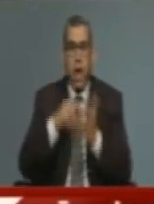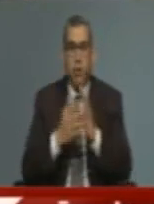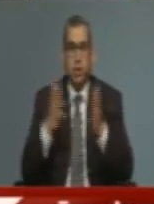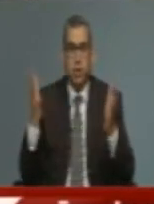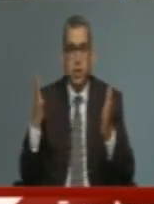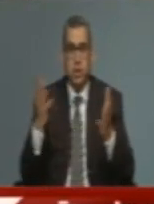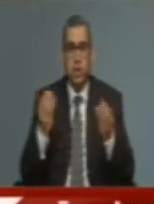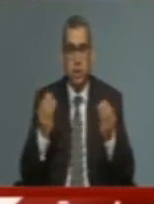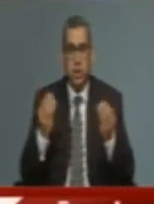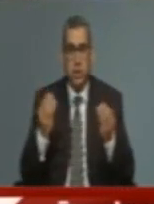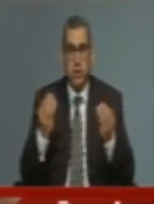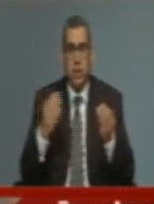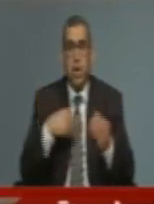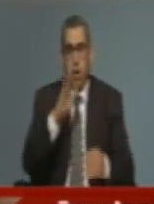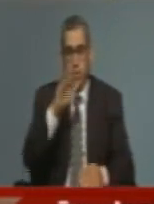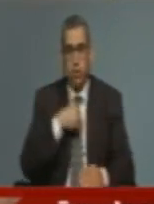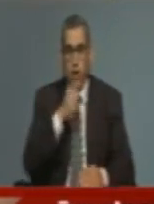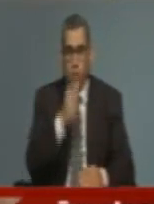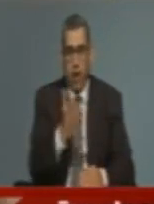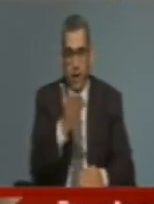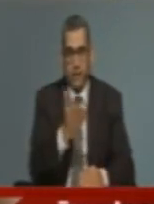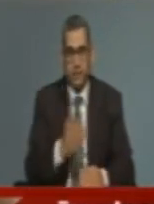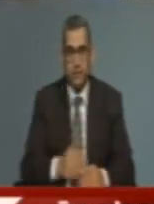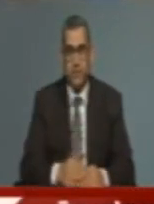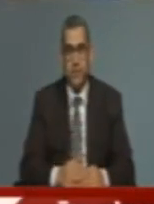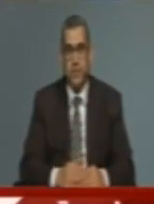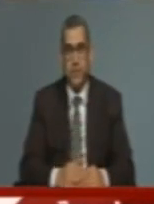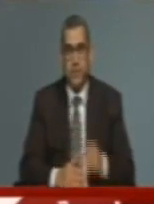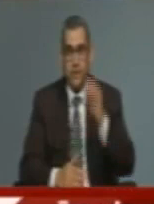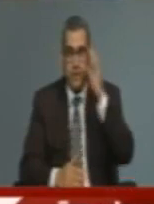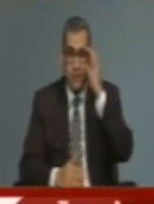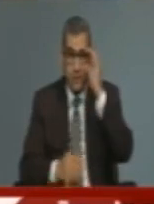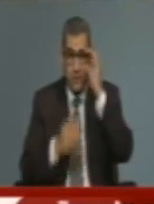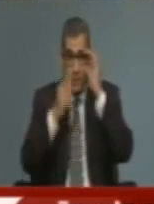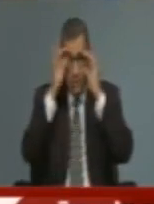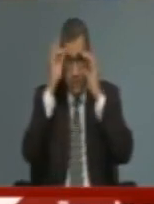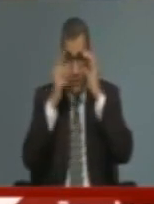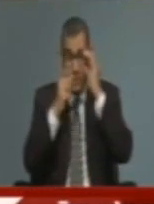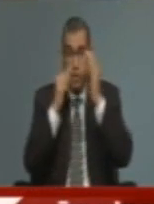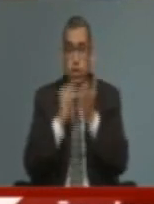كتير قوي. طب انا هقول لك يا محمد يعني، طب ما الشقه بتاعت الاسمرات